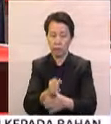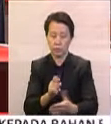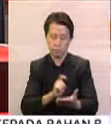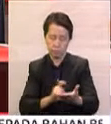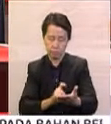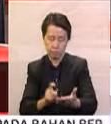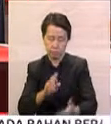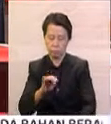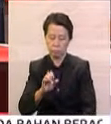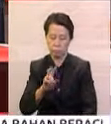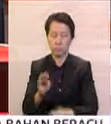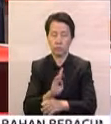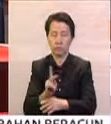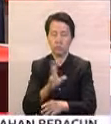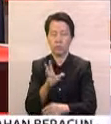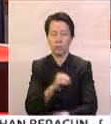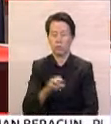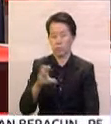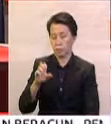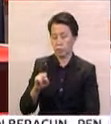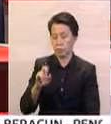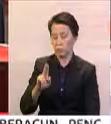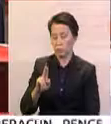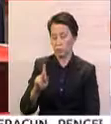bon korporat serta sukuk.